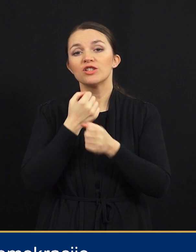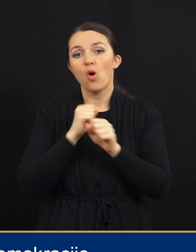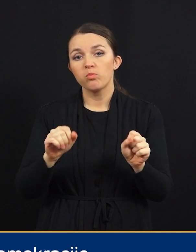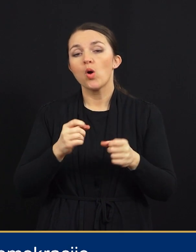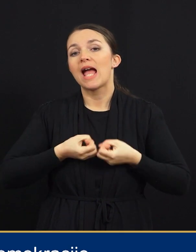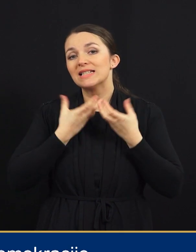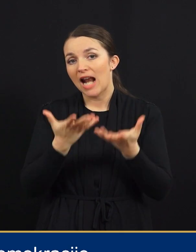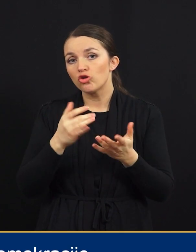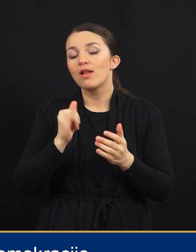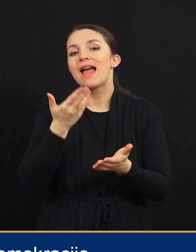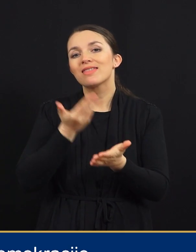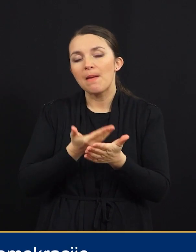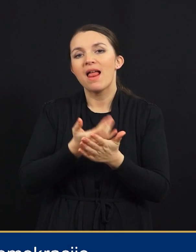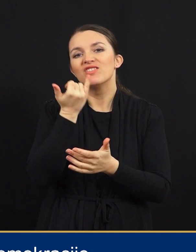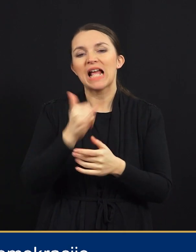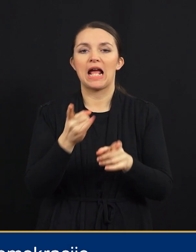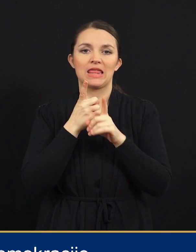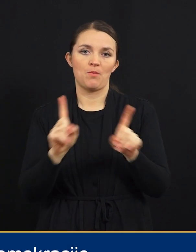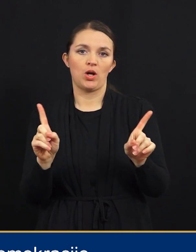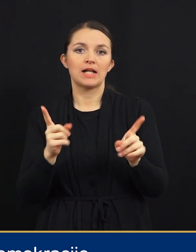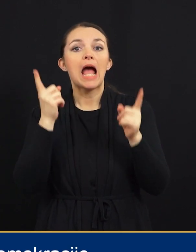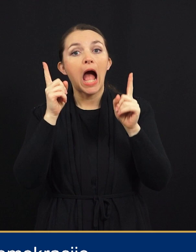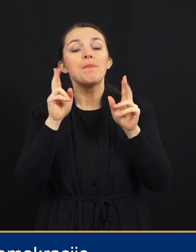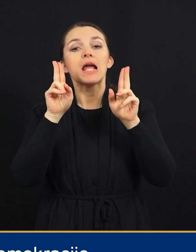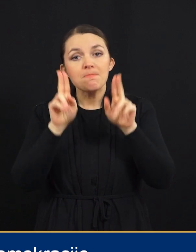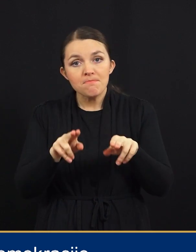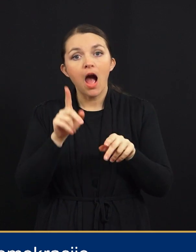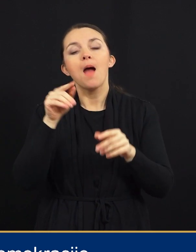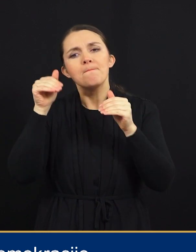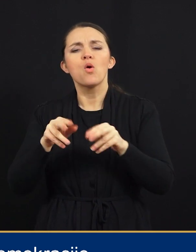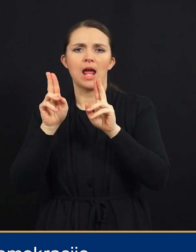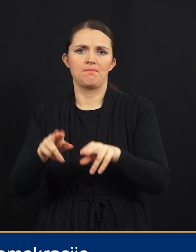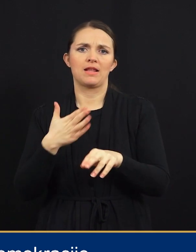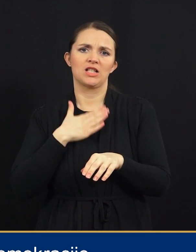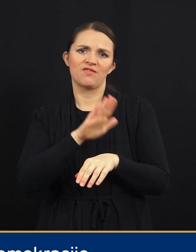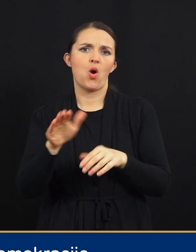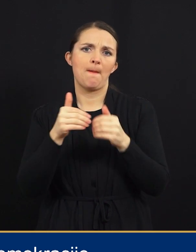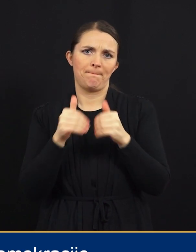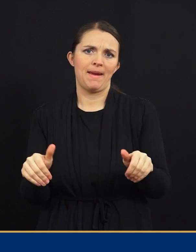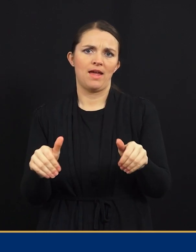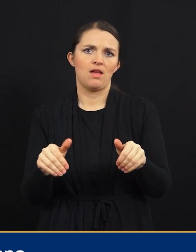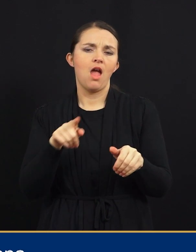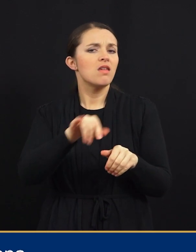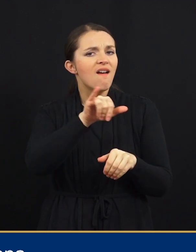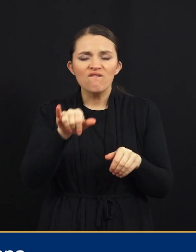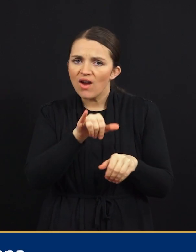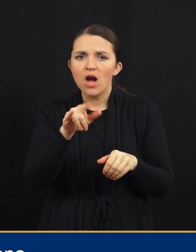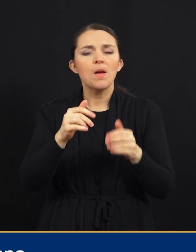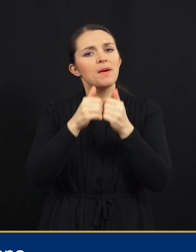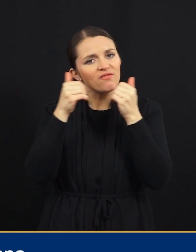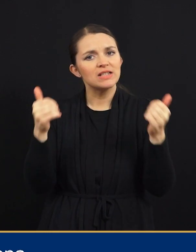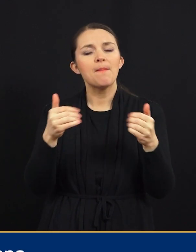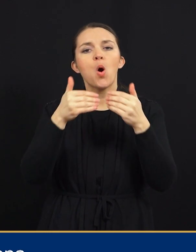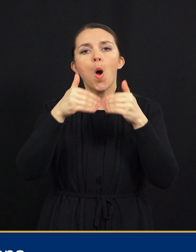Svoboda izražanja je temelj vsake demokracije, a ima in mora imeti svoje meje. Je vedno in